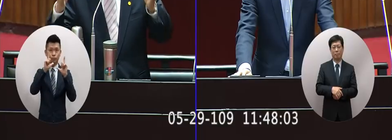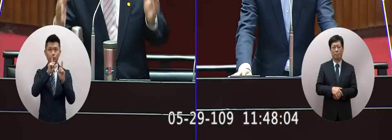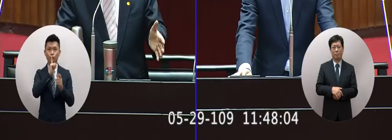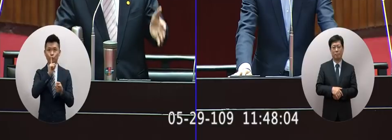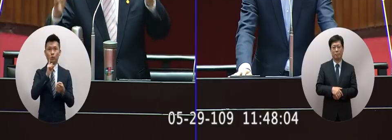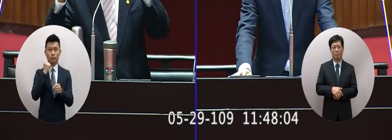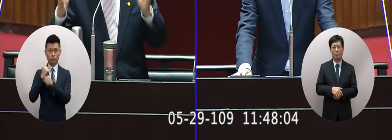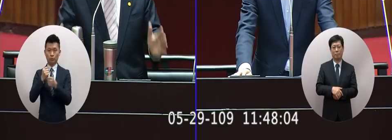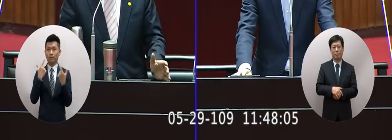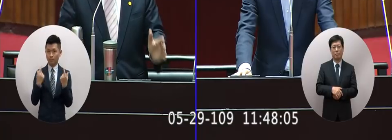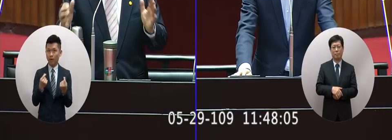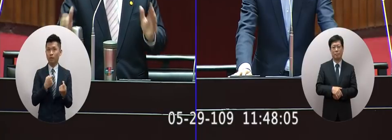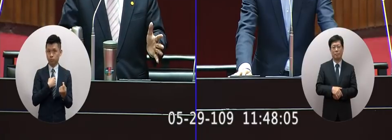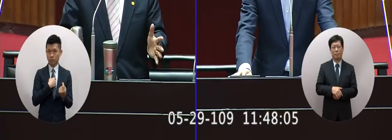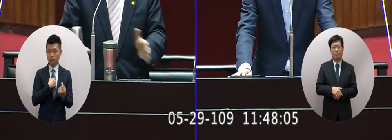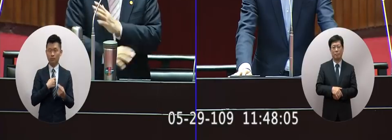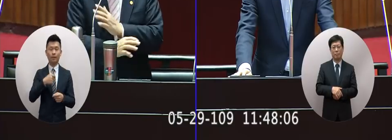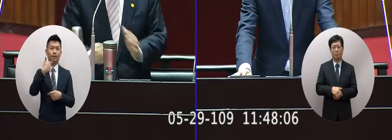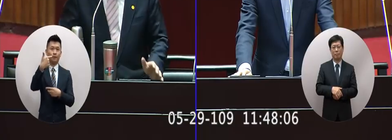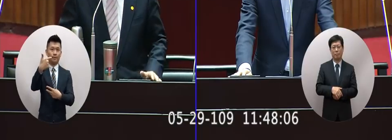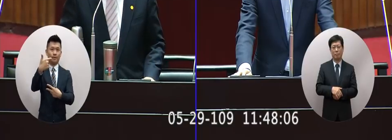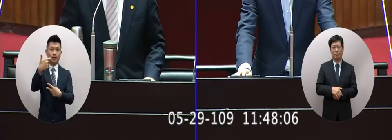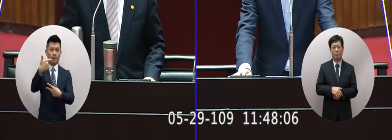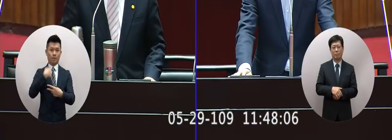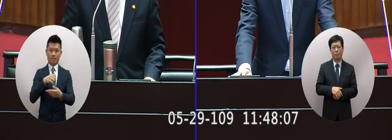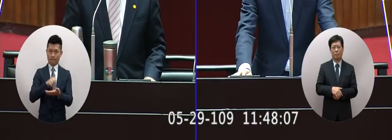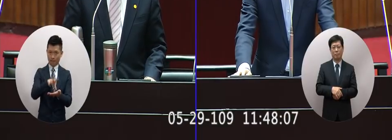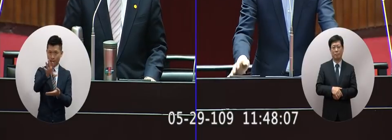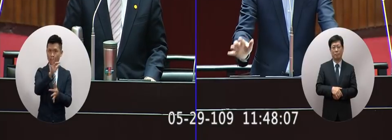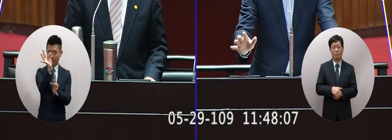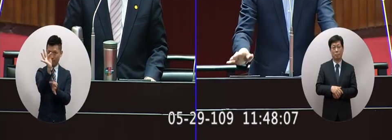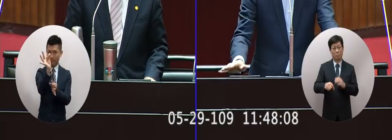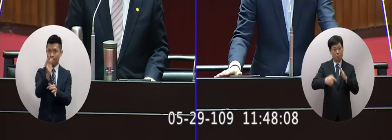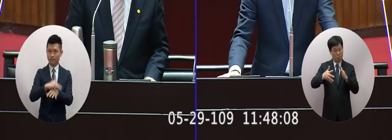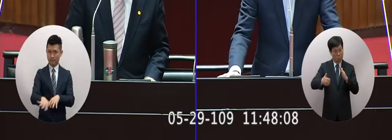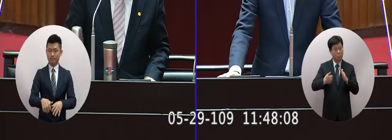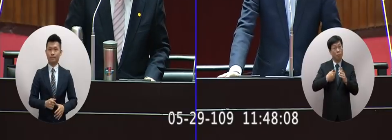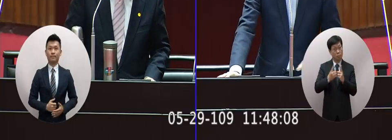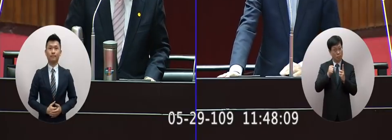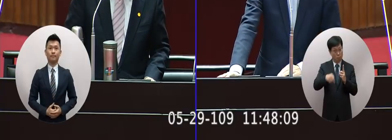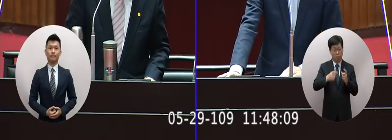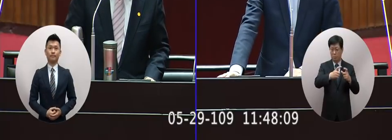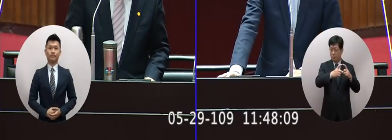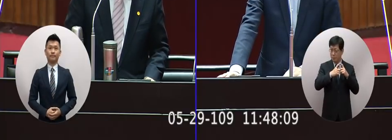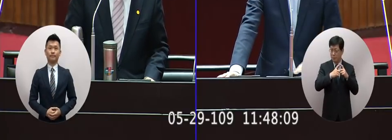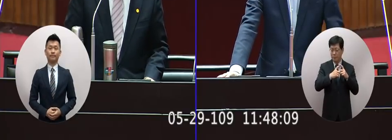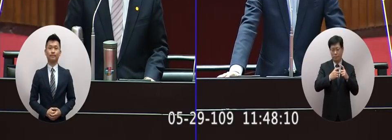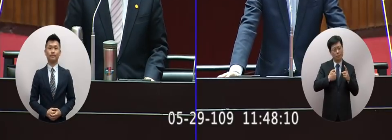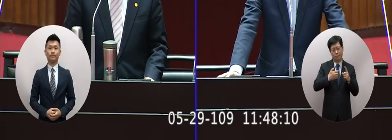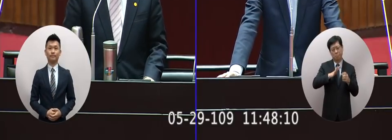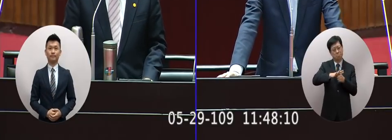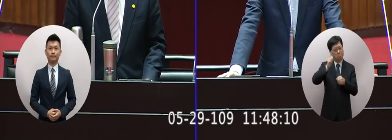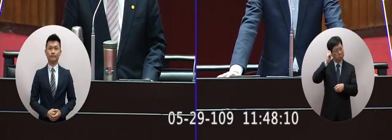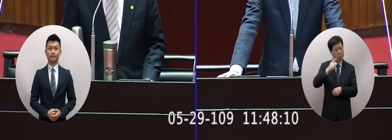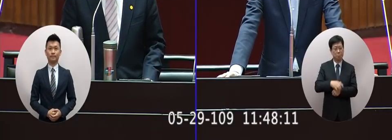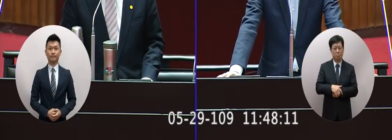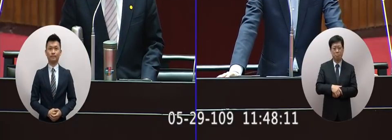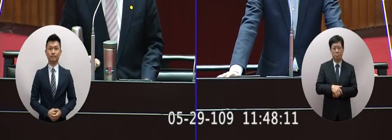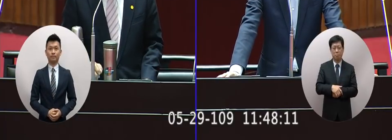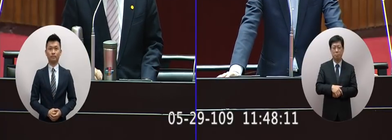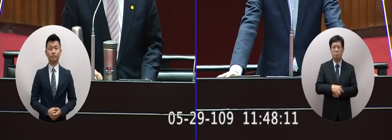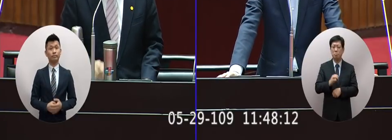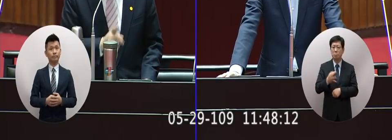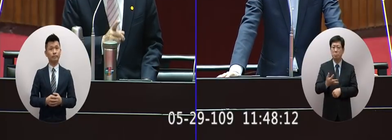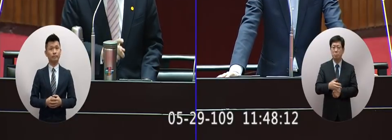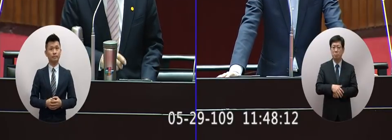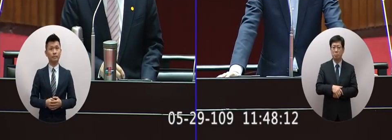到，所以我会在6月2号完整报告。 院长，我对这样的答复非常不满意哦。 是因